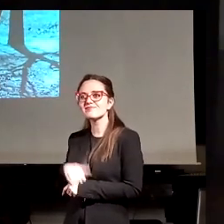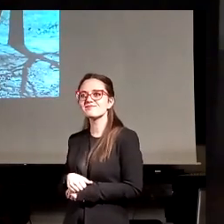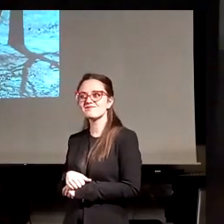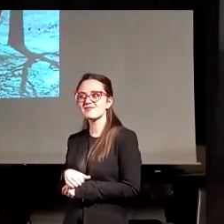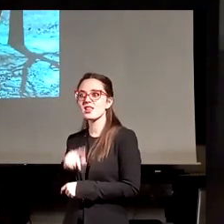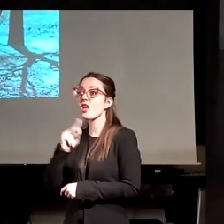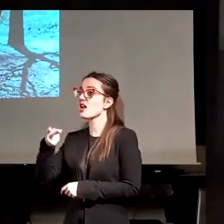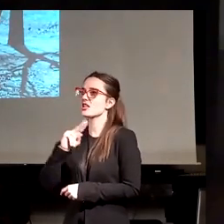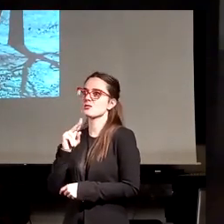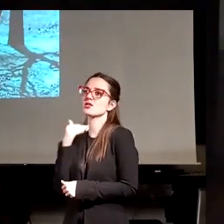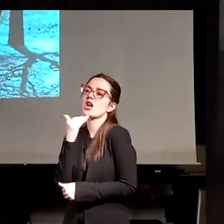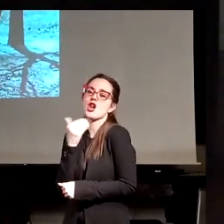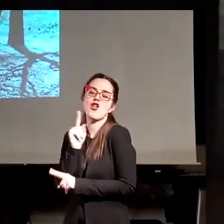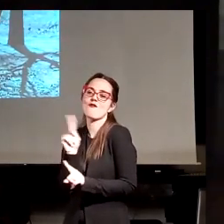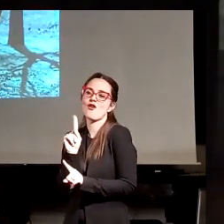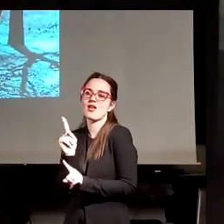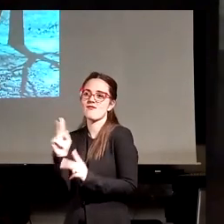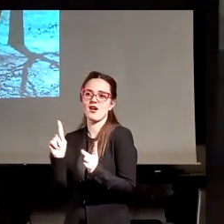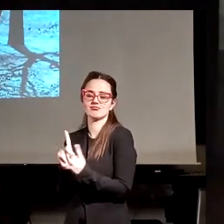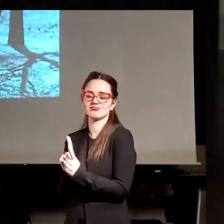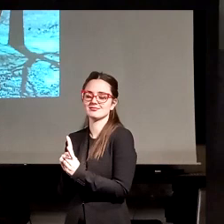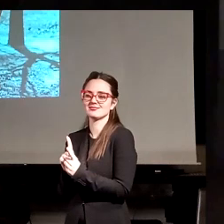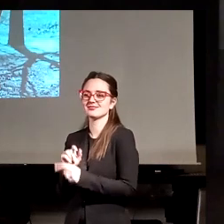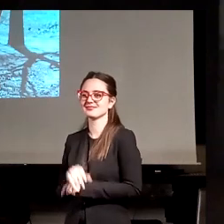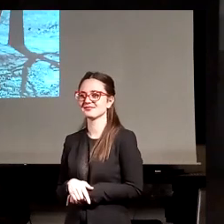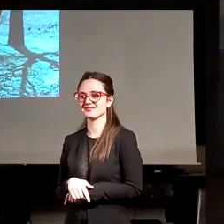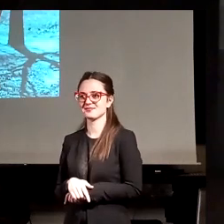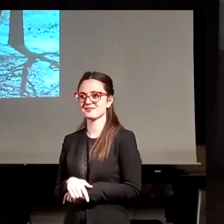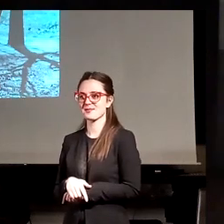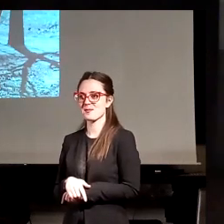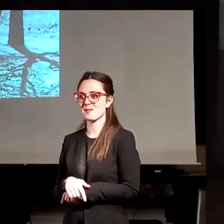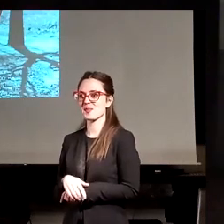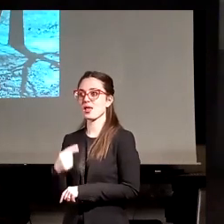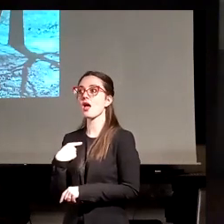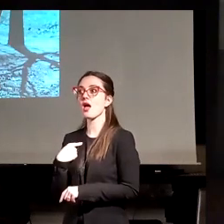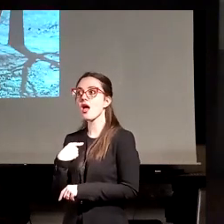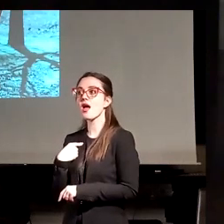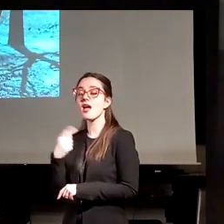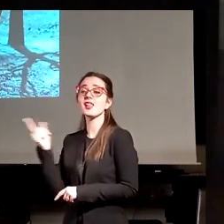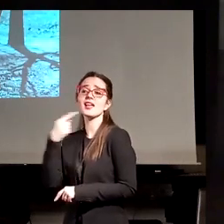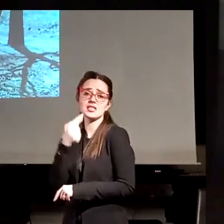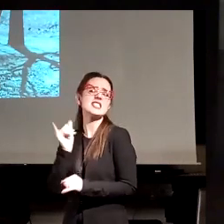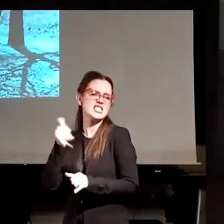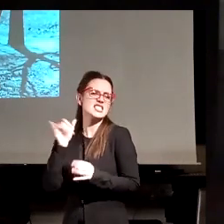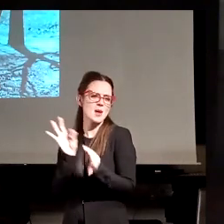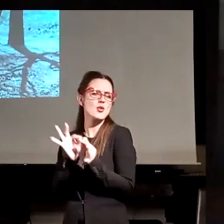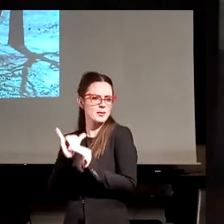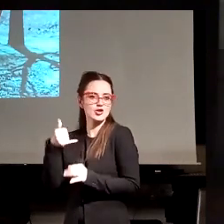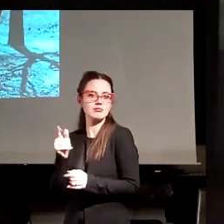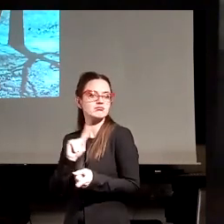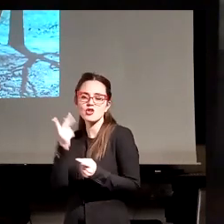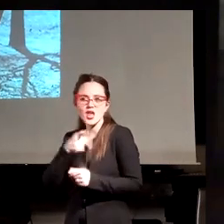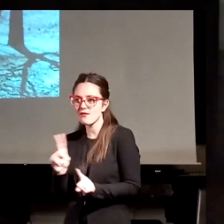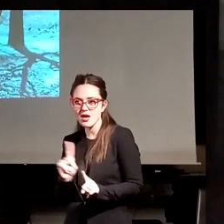somigliano molto titubante dicevano già celava cioè appuntamenti se non ce l'aveva per la verità e